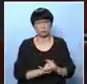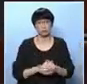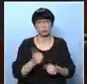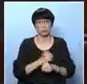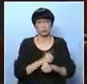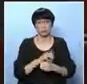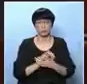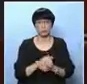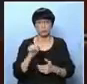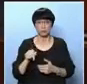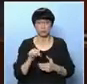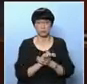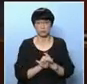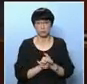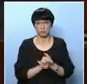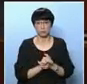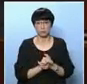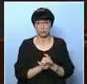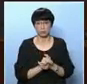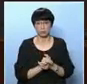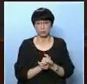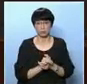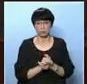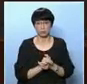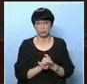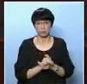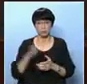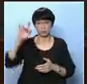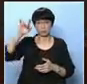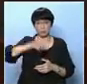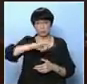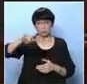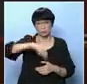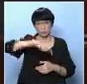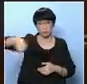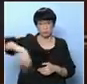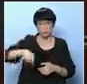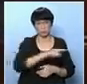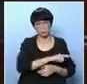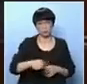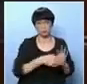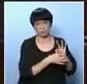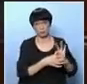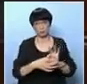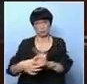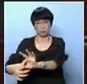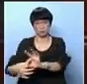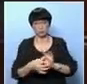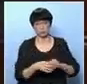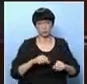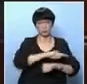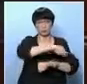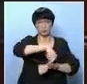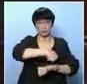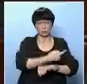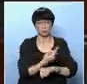條金龍已經入海，嚟到我哋呢個赤鱲角呢一邊，貫通咗兩邊嘅地方兩岸。1小時，我話俾你